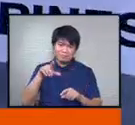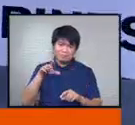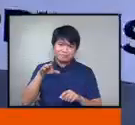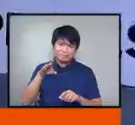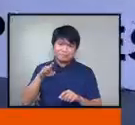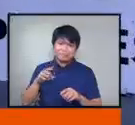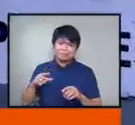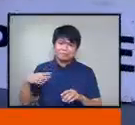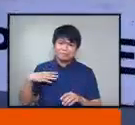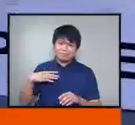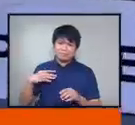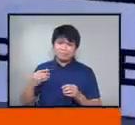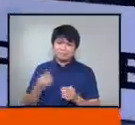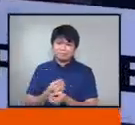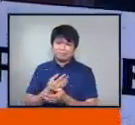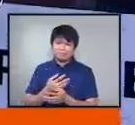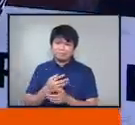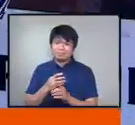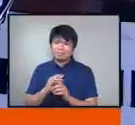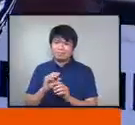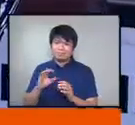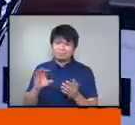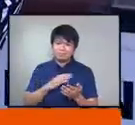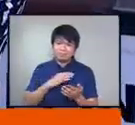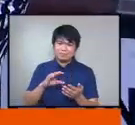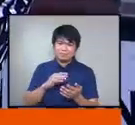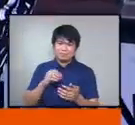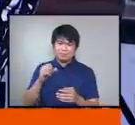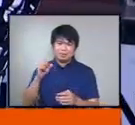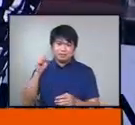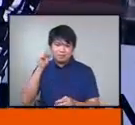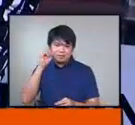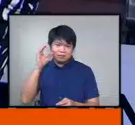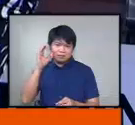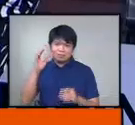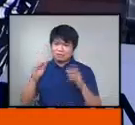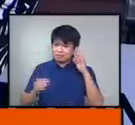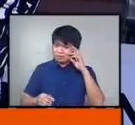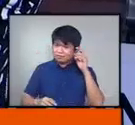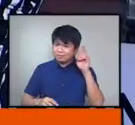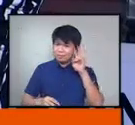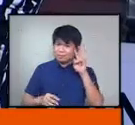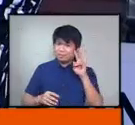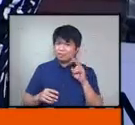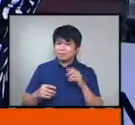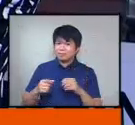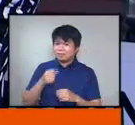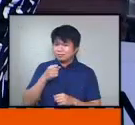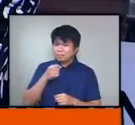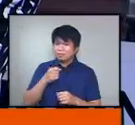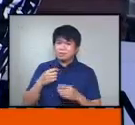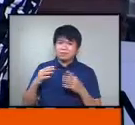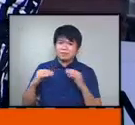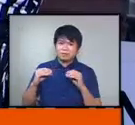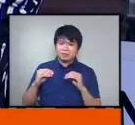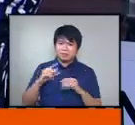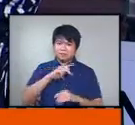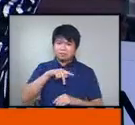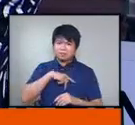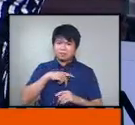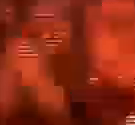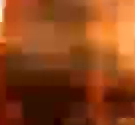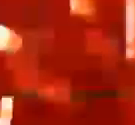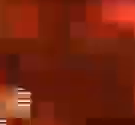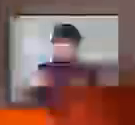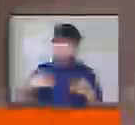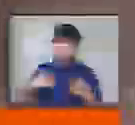inaabangan na ang mga pasabog sa concert ni na Sharon Cuneta at Regine Velasquez. Pero sa press con kanina, mas pinag-usapan ng personal life ng dalawang singer.